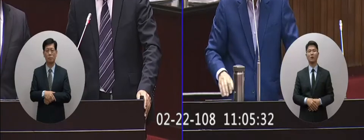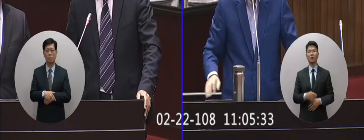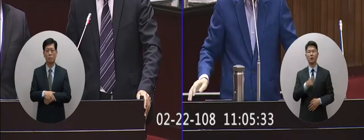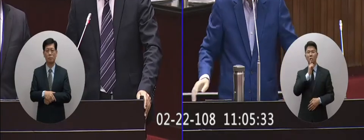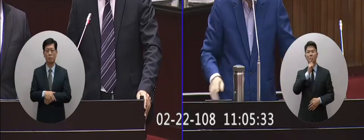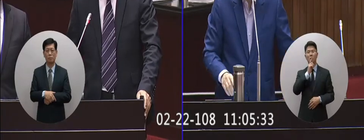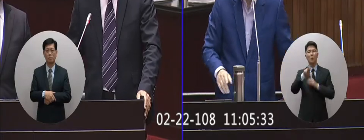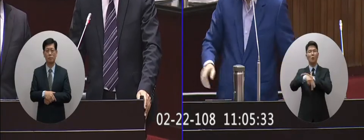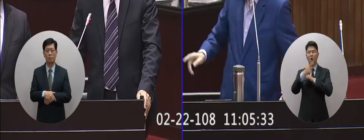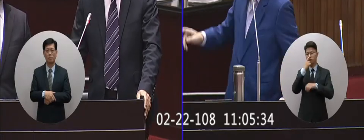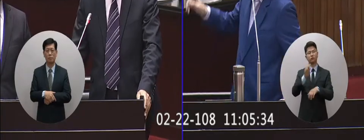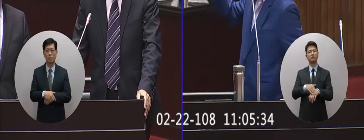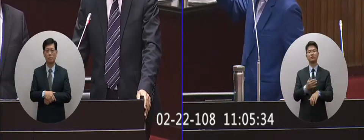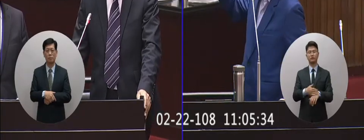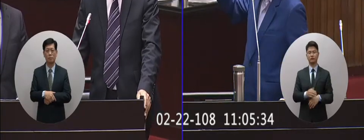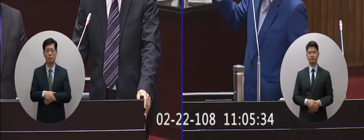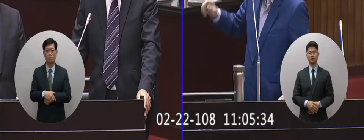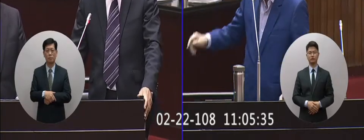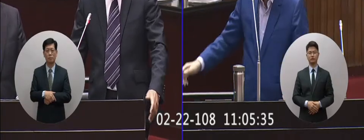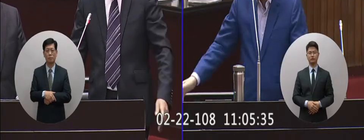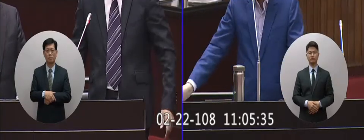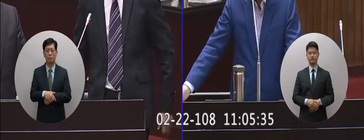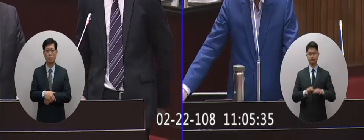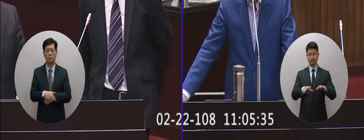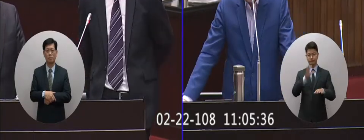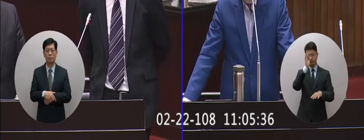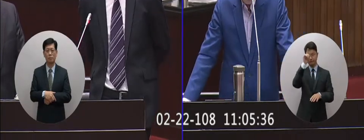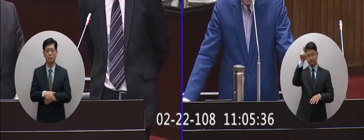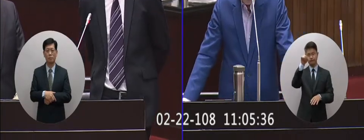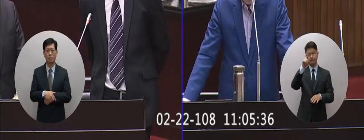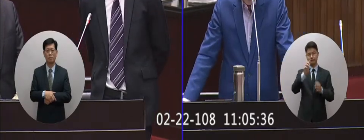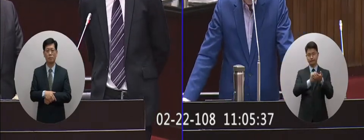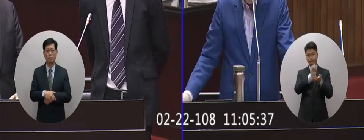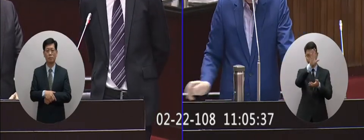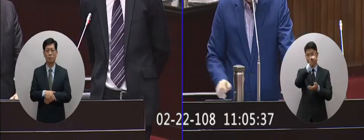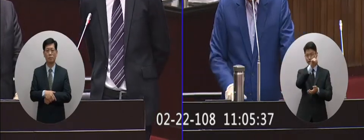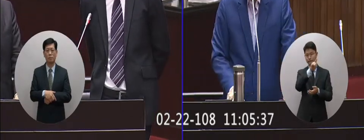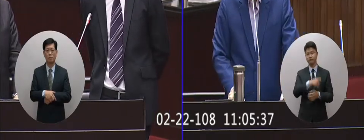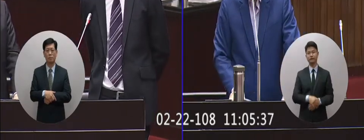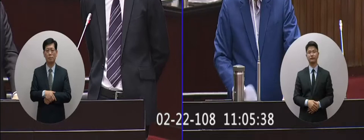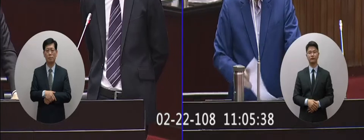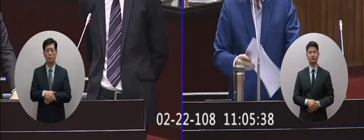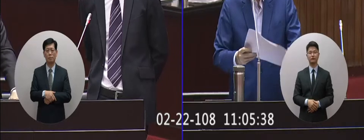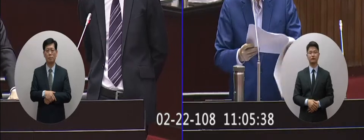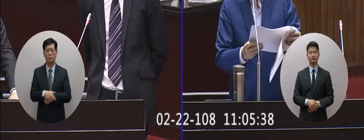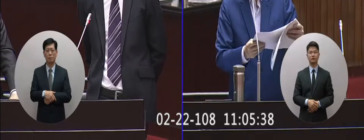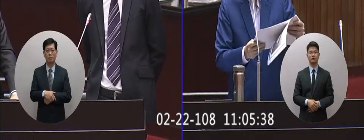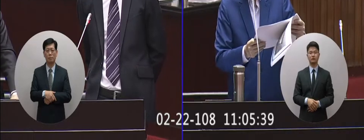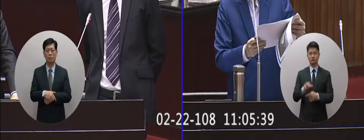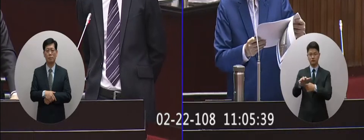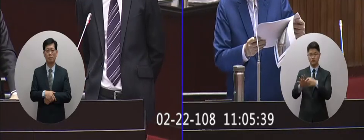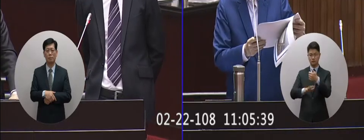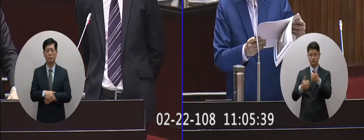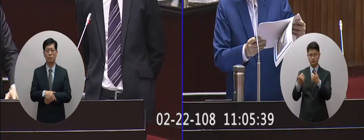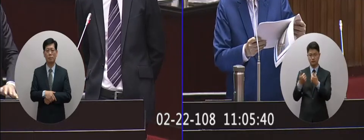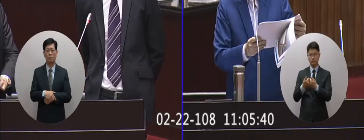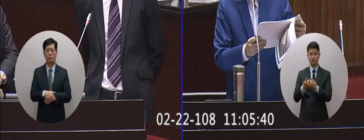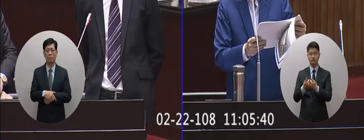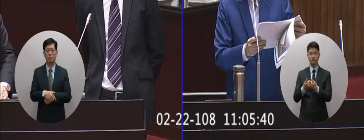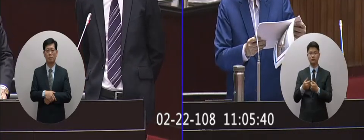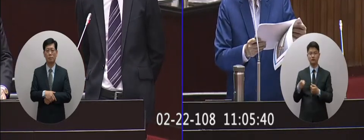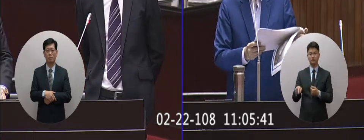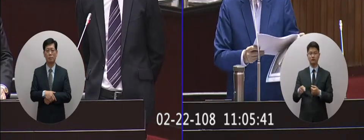了哈。我们再看下一页，这个是农委会